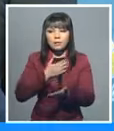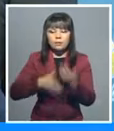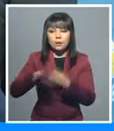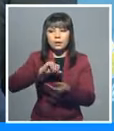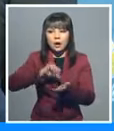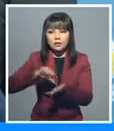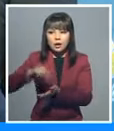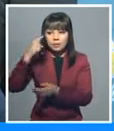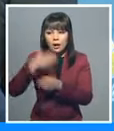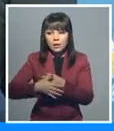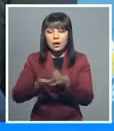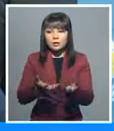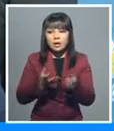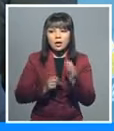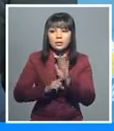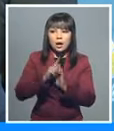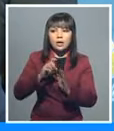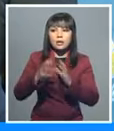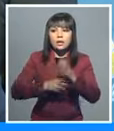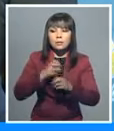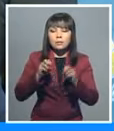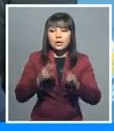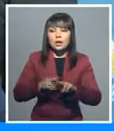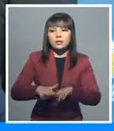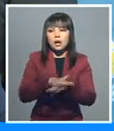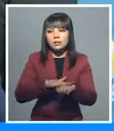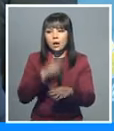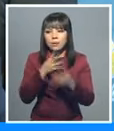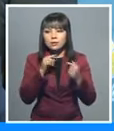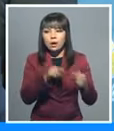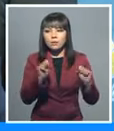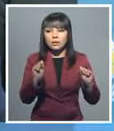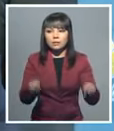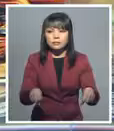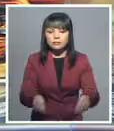қатысы бар екенін ұғынуға тиіспіз. Біз сонда ғана бұл әлеуметтік кеселге қарсы тұра алатын боламыз.